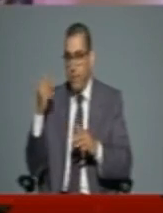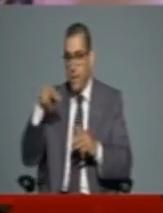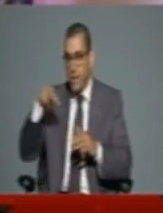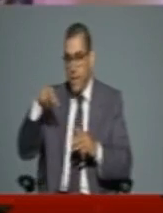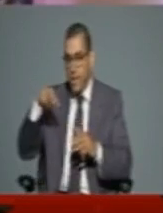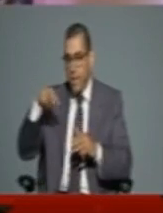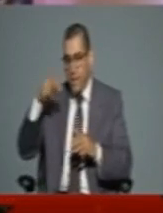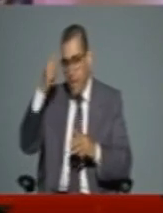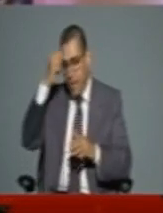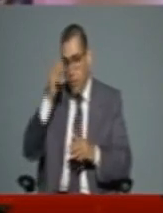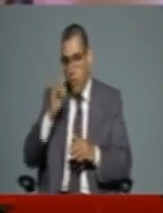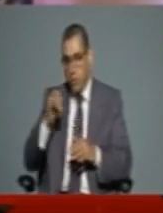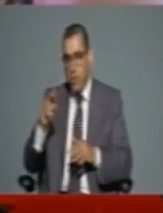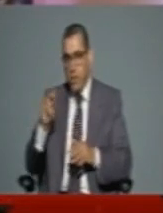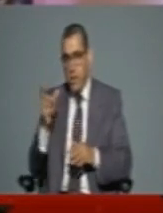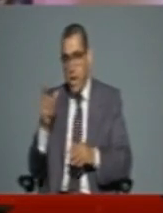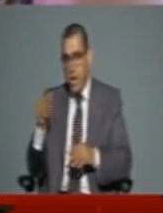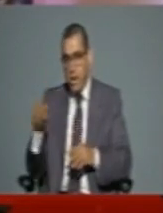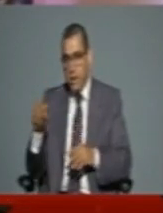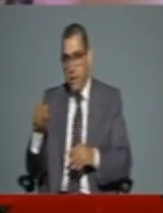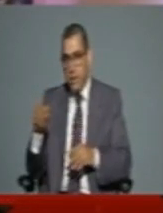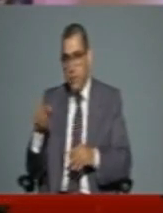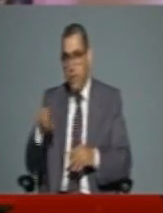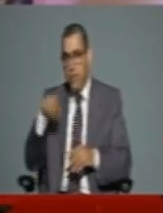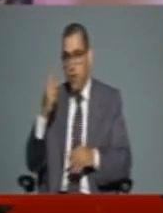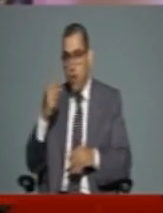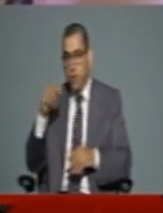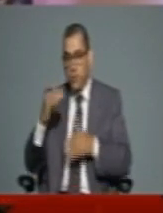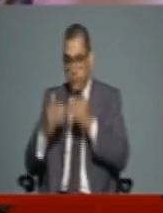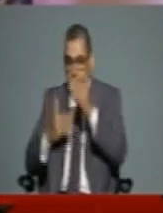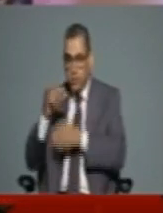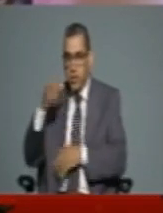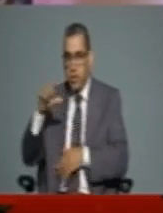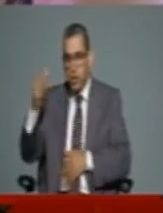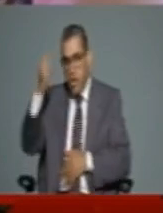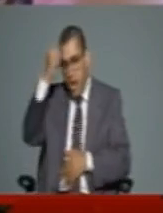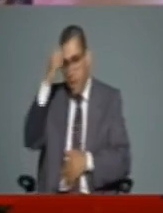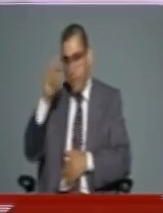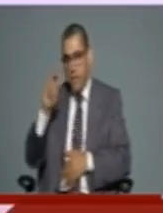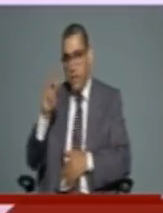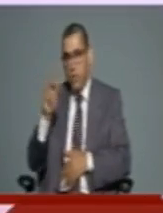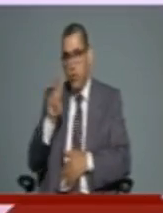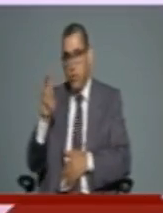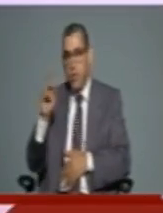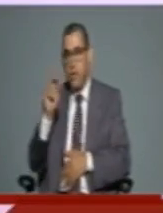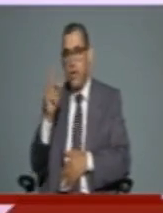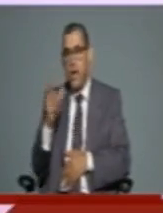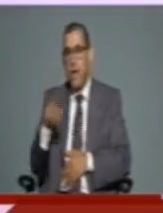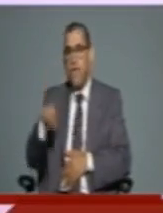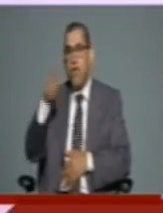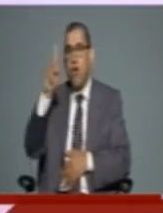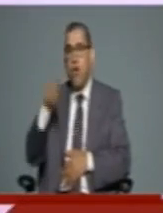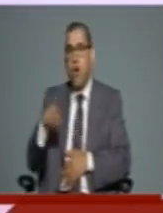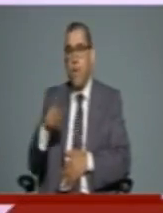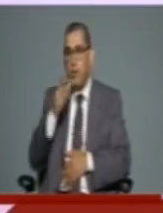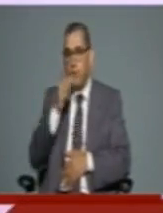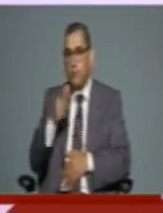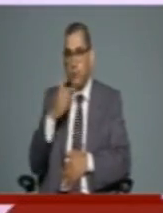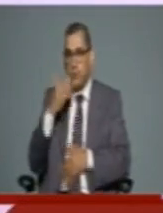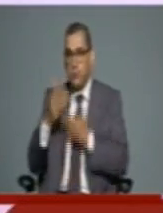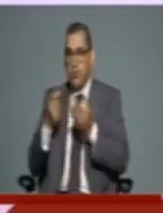8500 طن يوم الى 19700 طن يوم. وطبعا دي بتكلفه